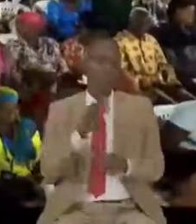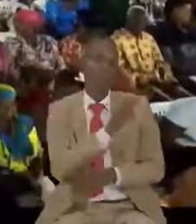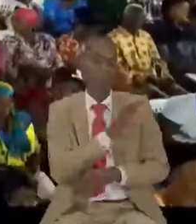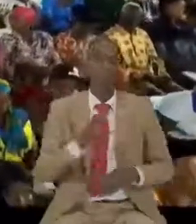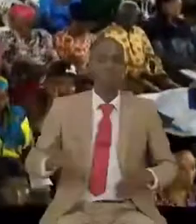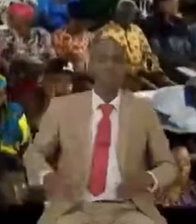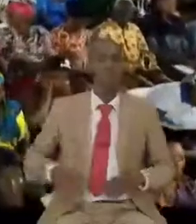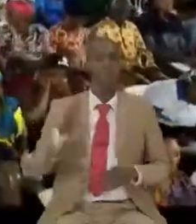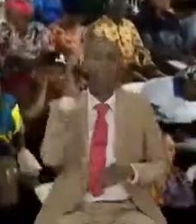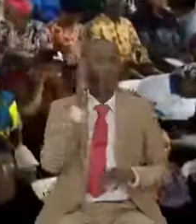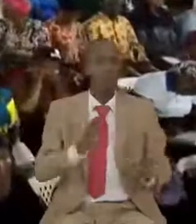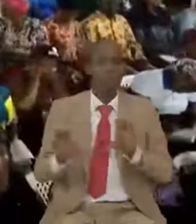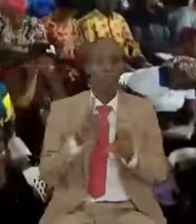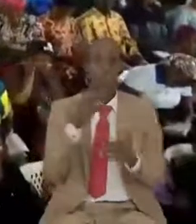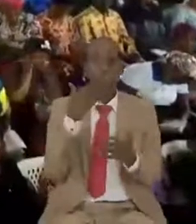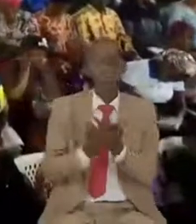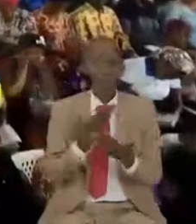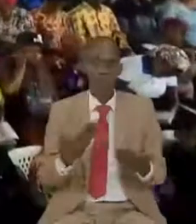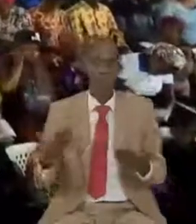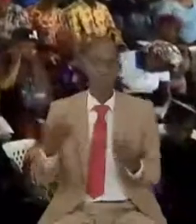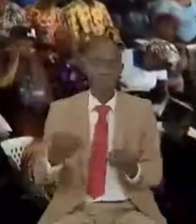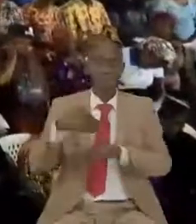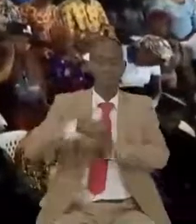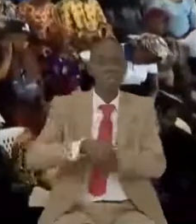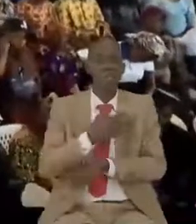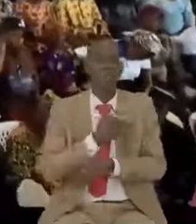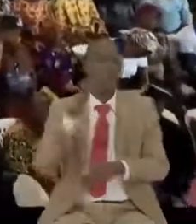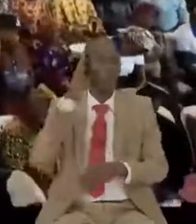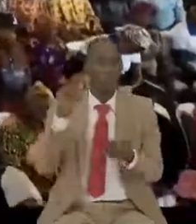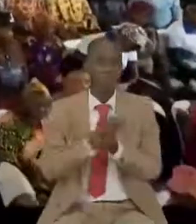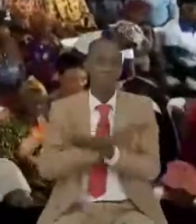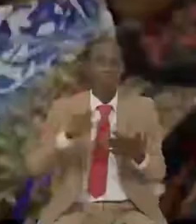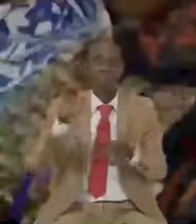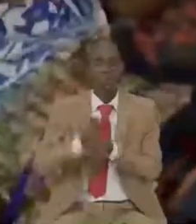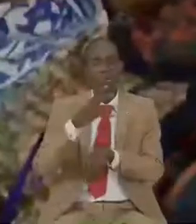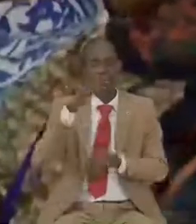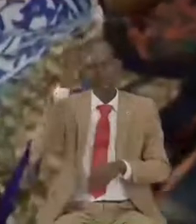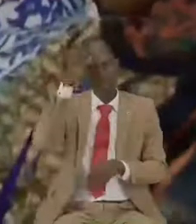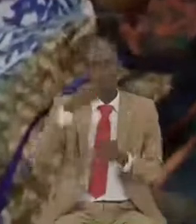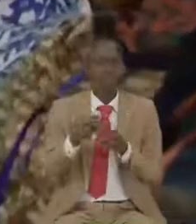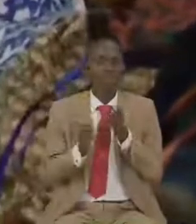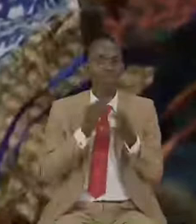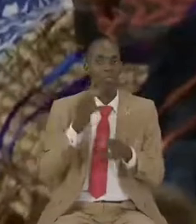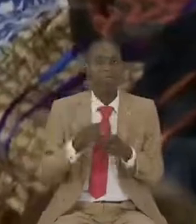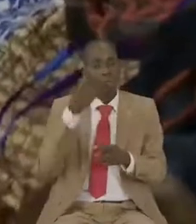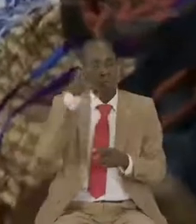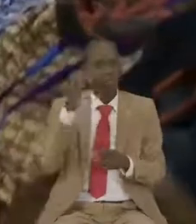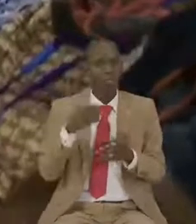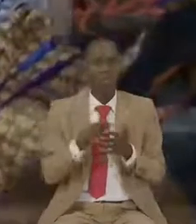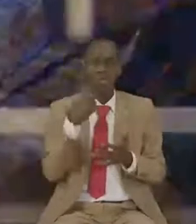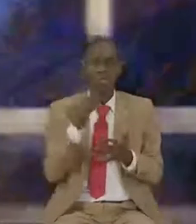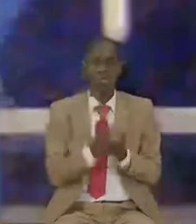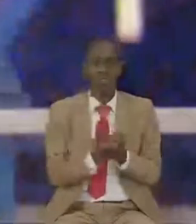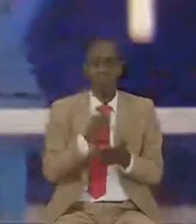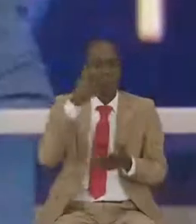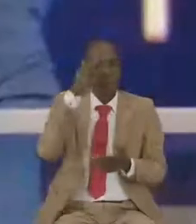cœur, dans votre vie. Christ, il fera la bonne chose ce soir et il détruira les œuvres